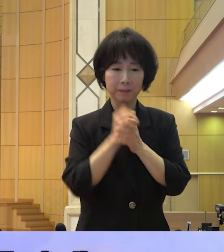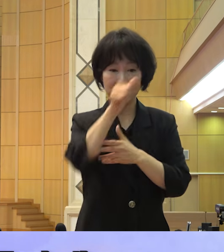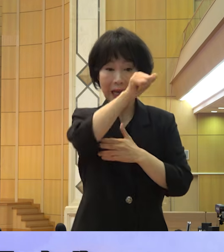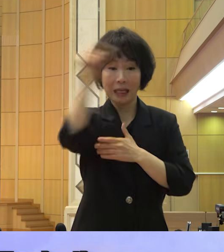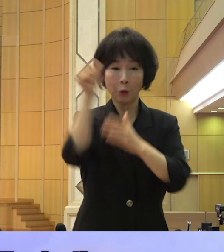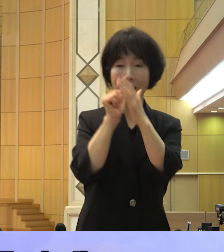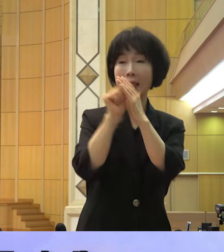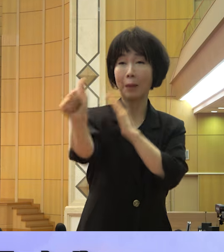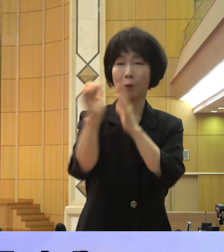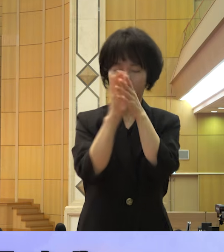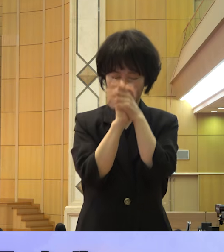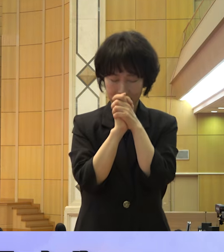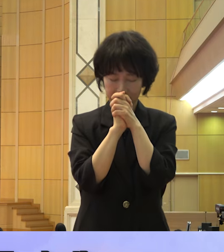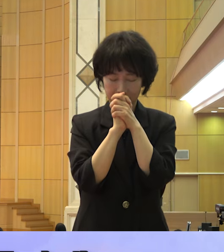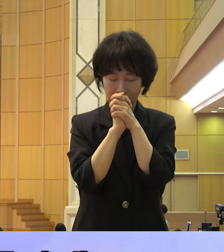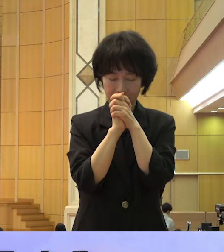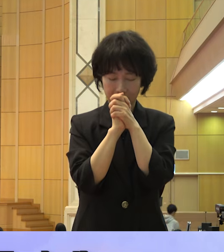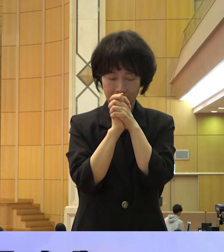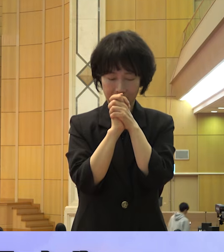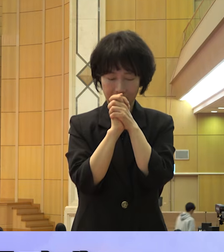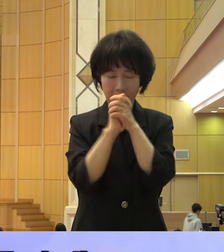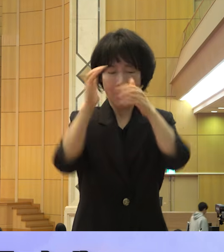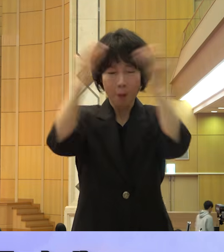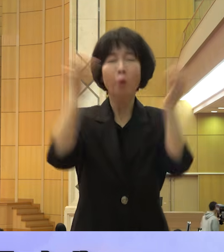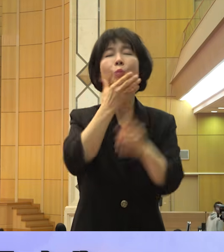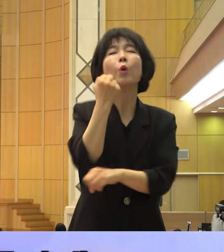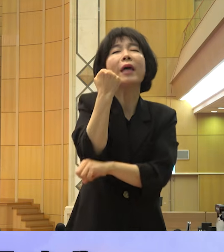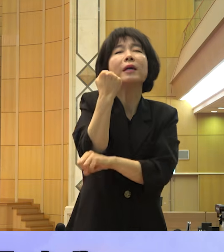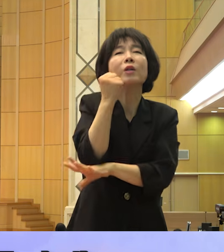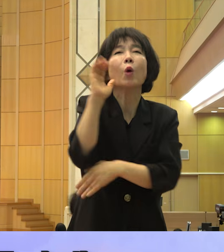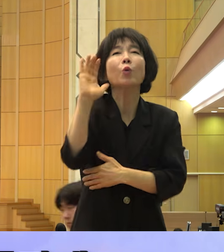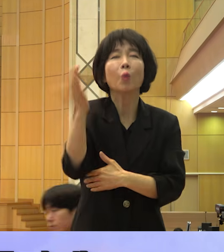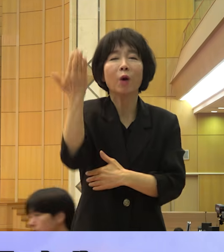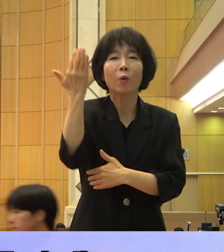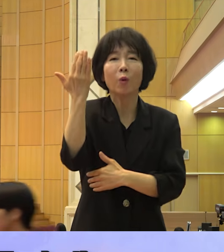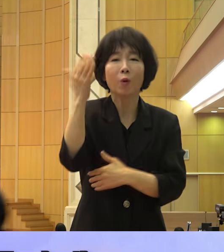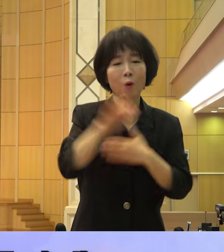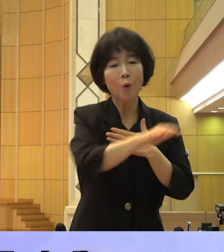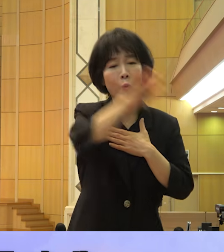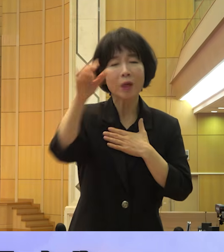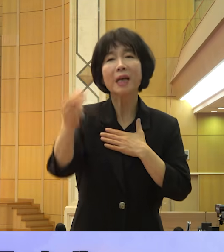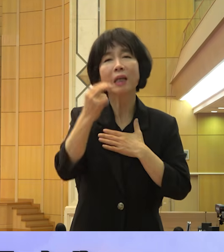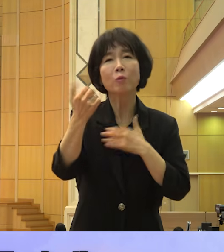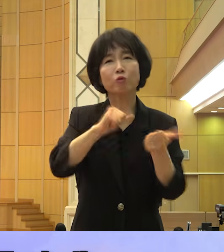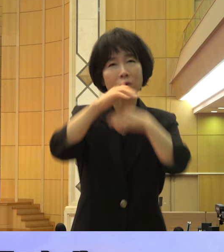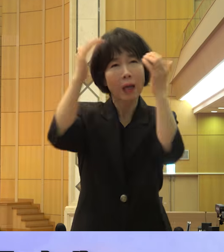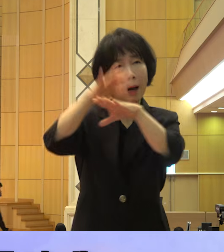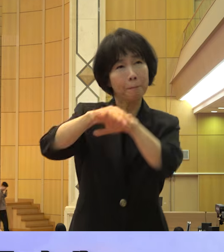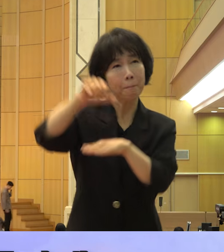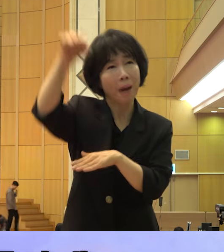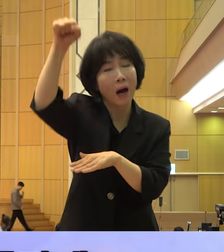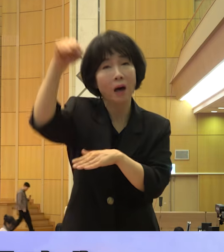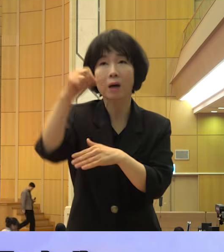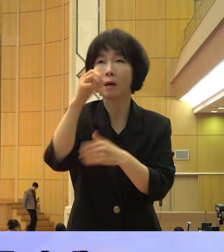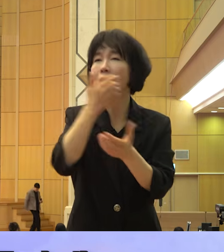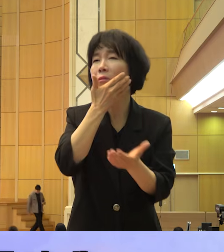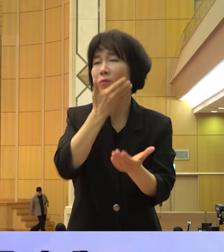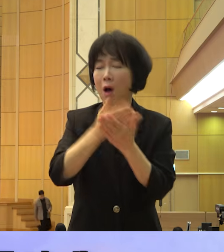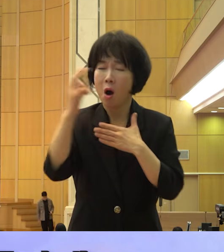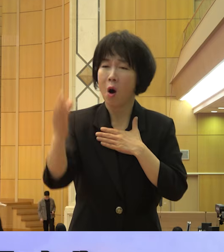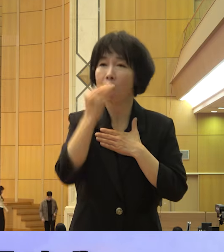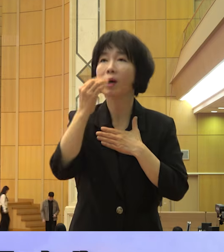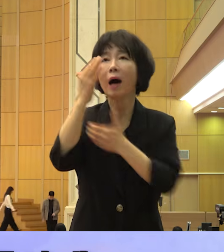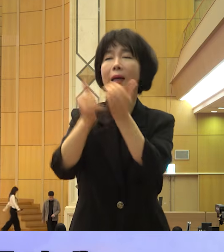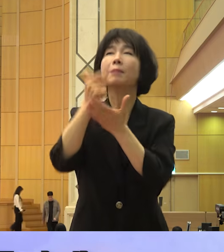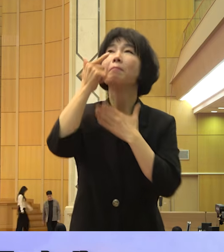다 함께 기도드리겠습니다. 만복의 근원이 되시며 우리들의 생사복을 주관하시는 존귀하고